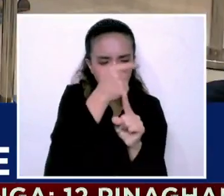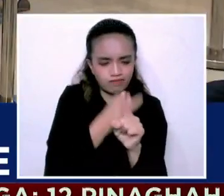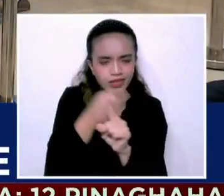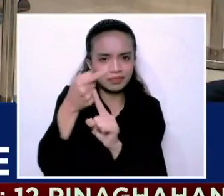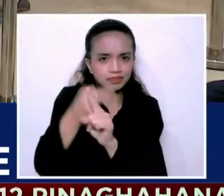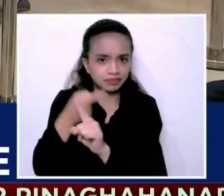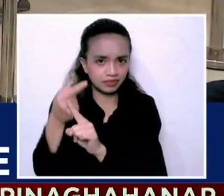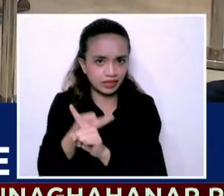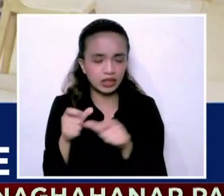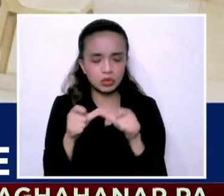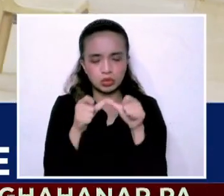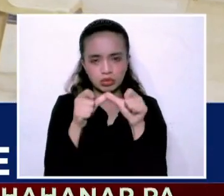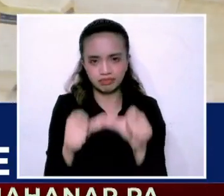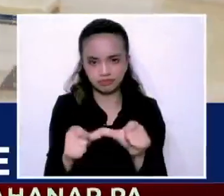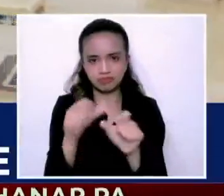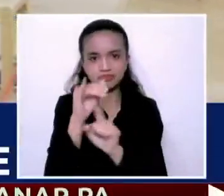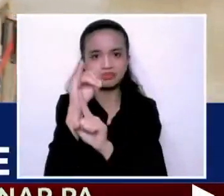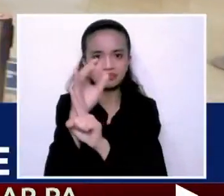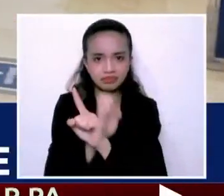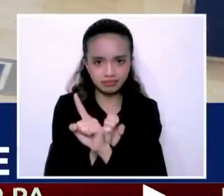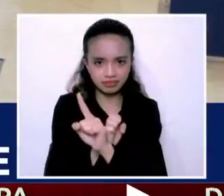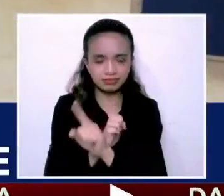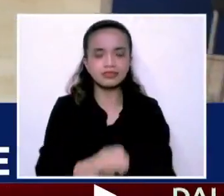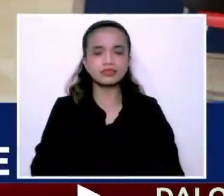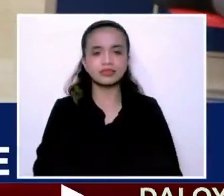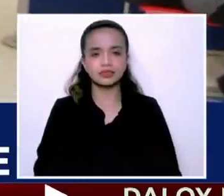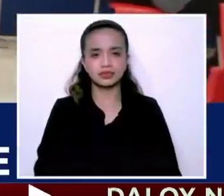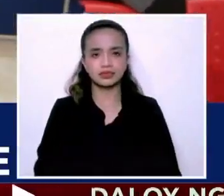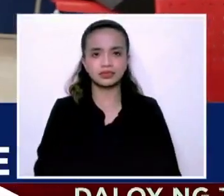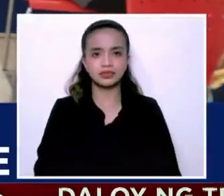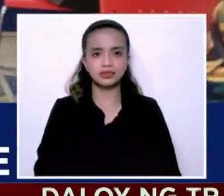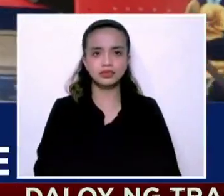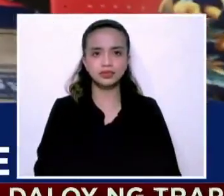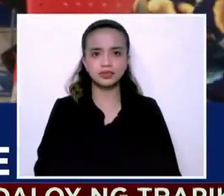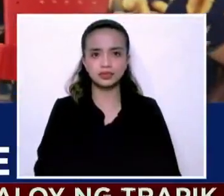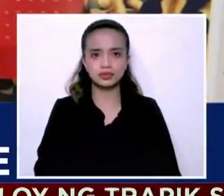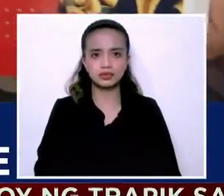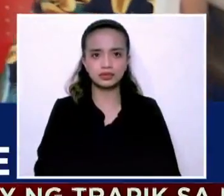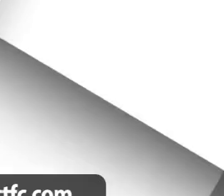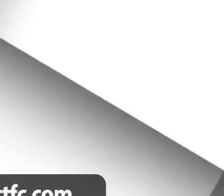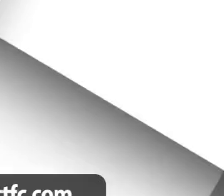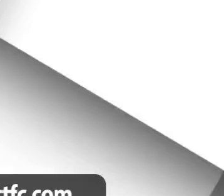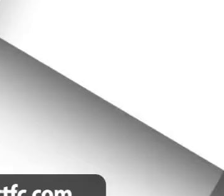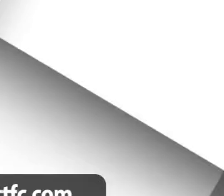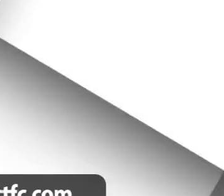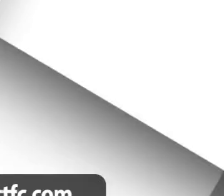hanggang Hulyo. Alvin L. Chico, ABS-CBN News.